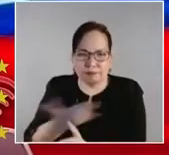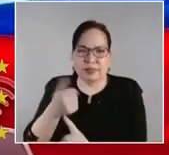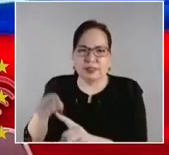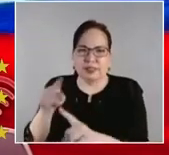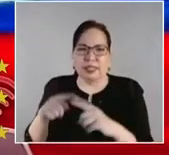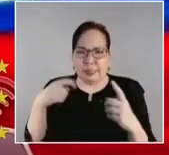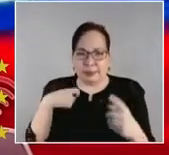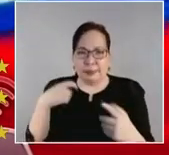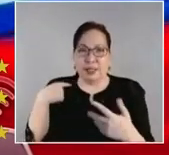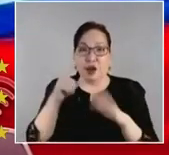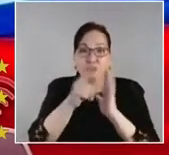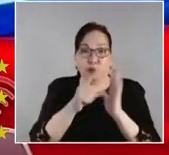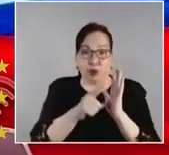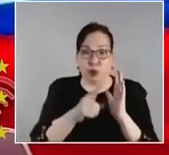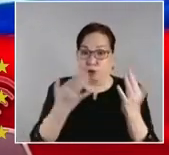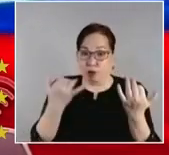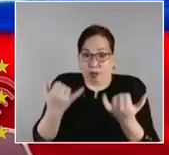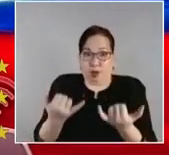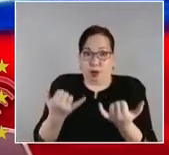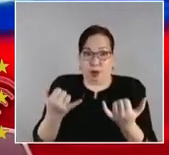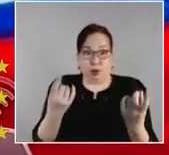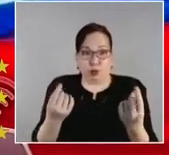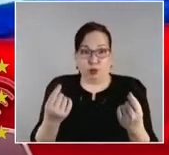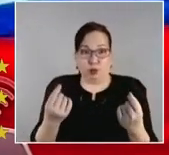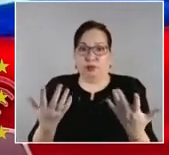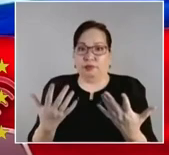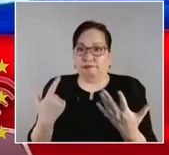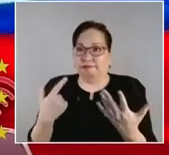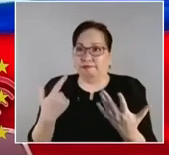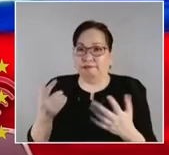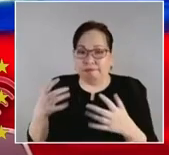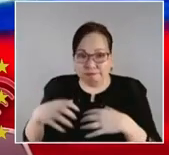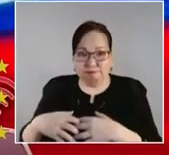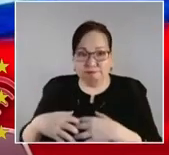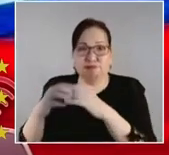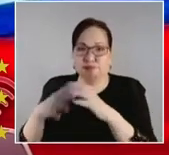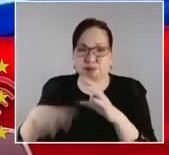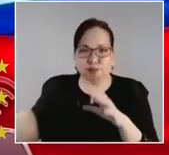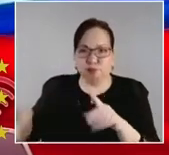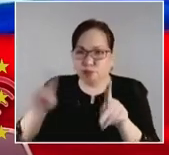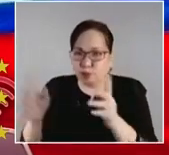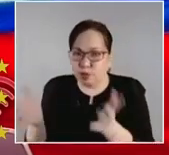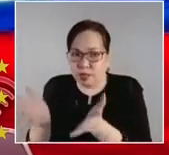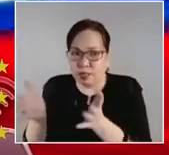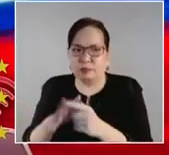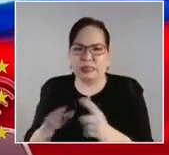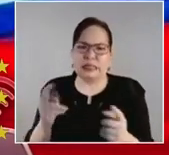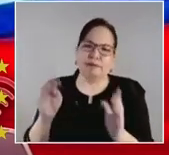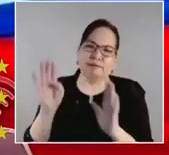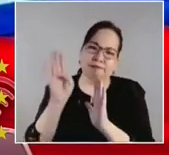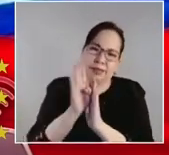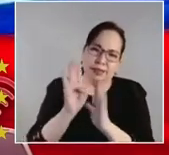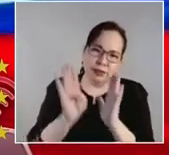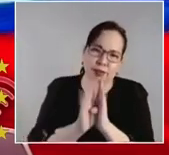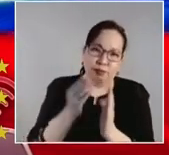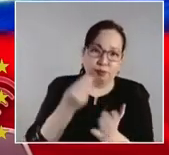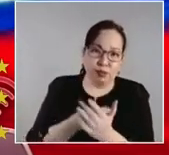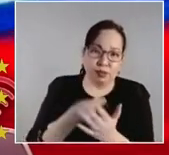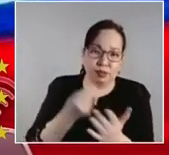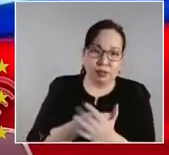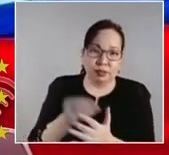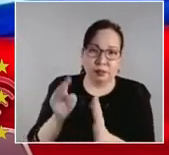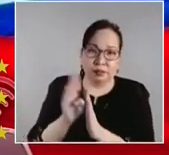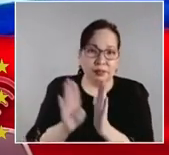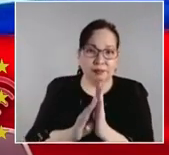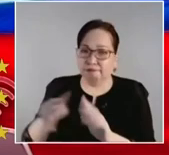ka ng people's initiative, you will need billions. No? Sapagkat napakahirap po na isatisfy yung